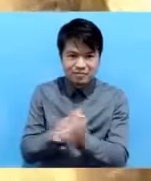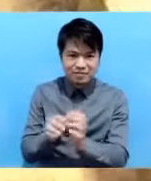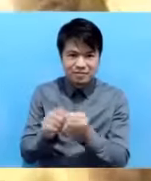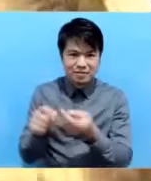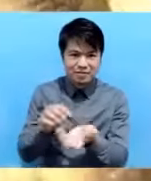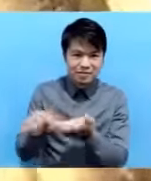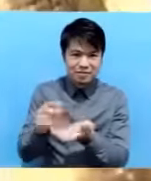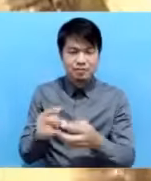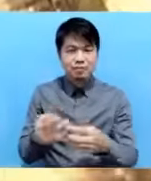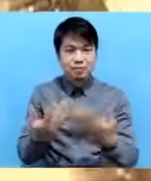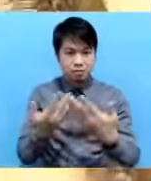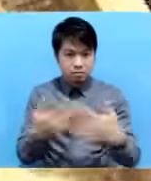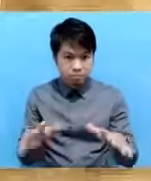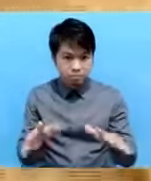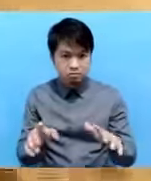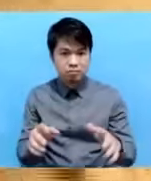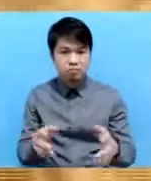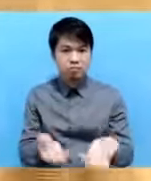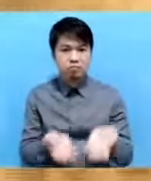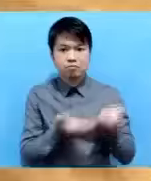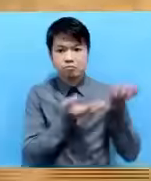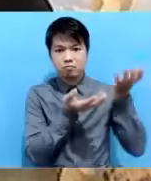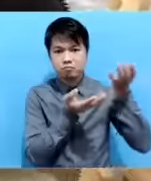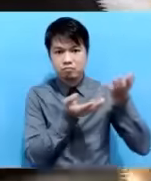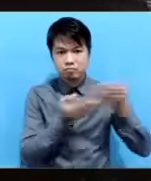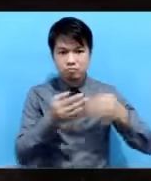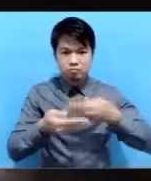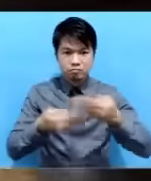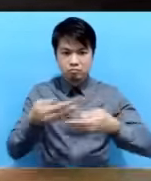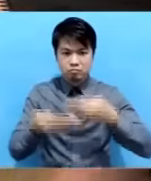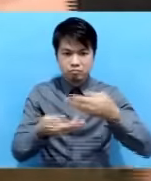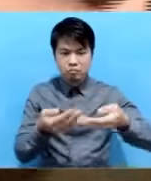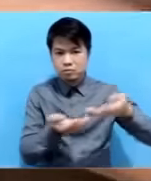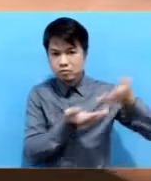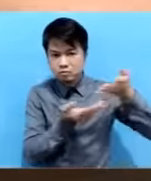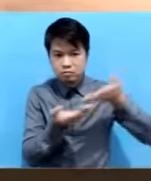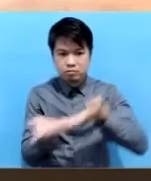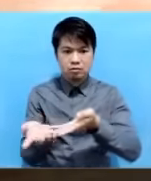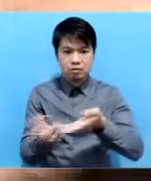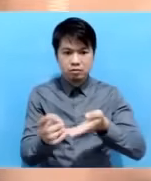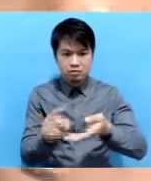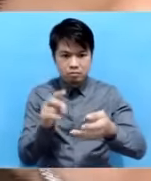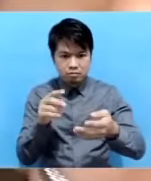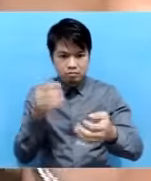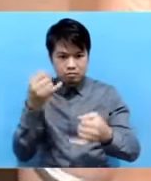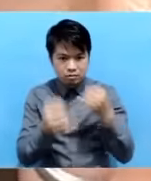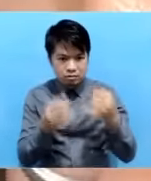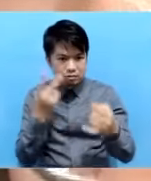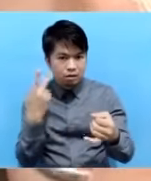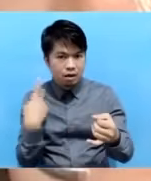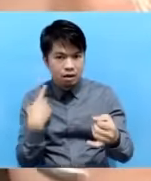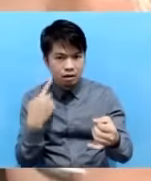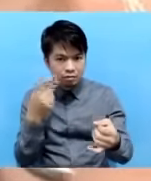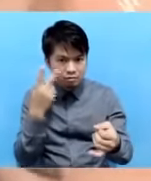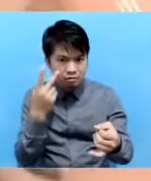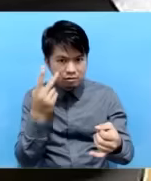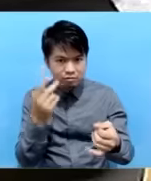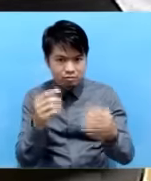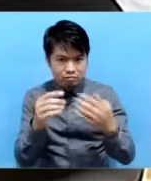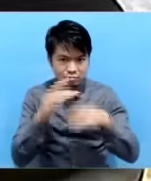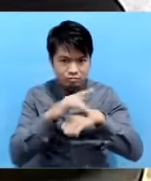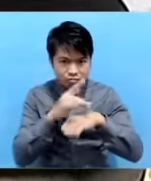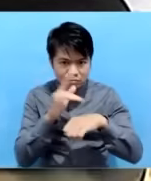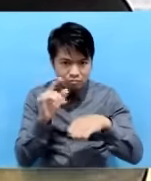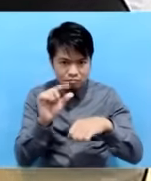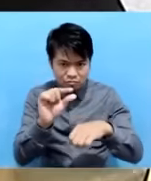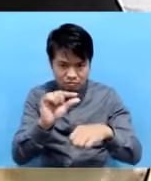Pagkatapos, papagpagay na ito sa tinatawag nilang pabirik. Hanggang sa wakas, may kumikinang na kaming nakita. Makalipas